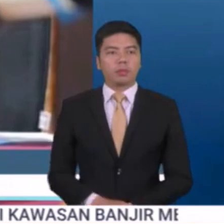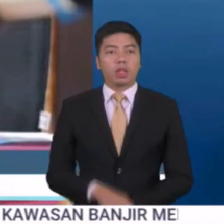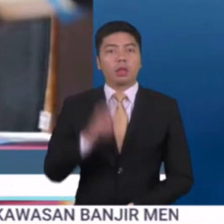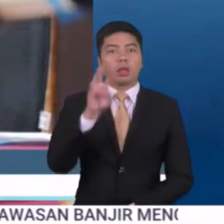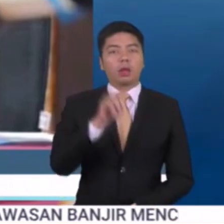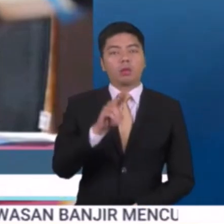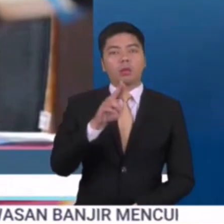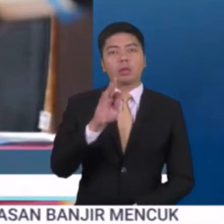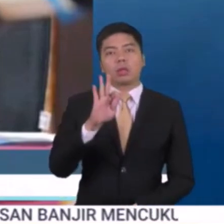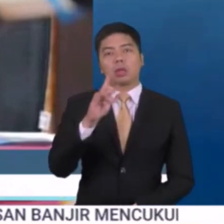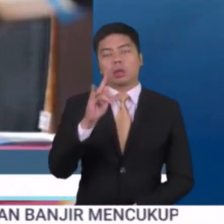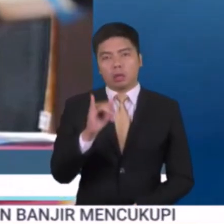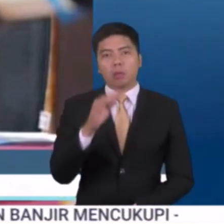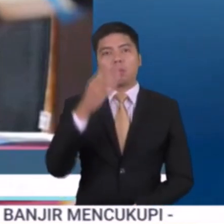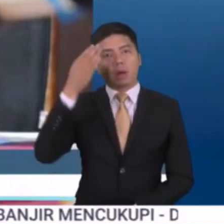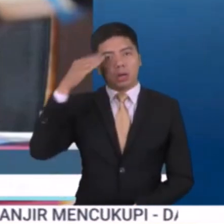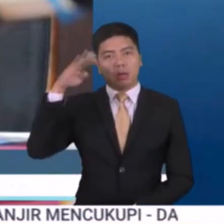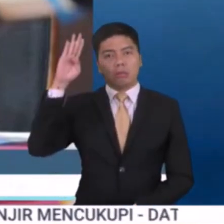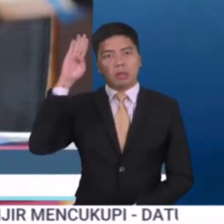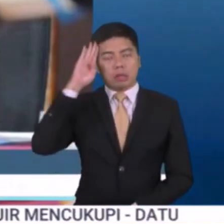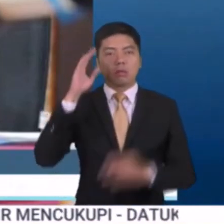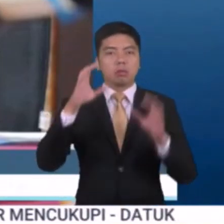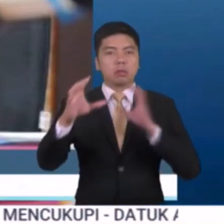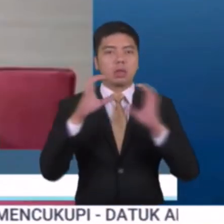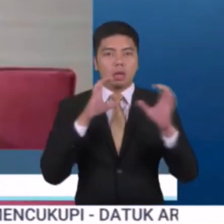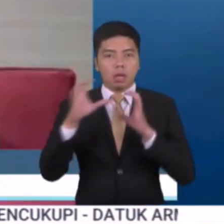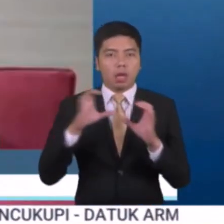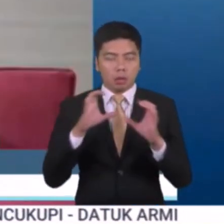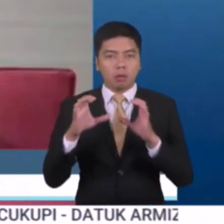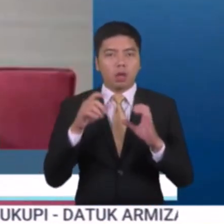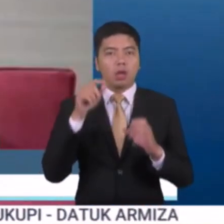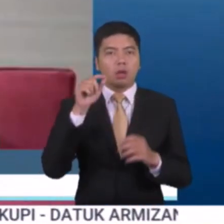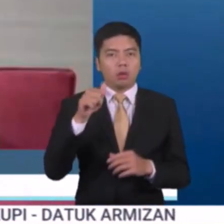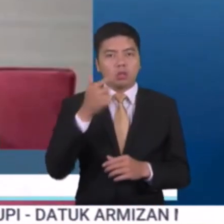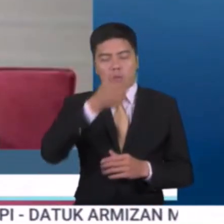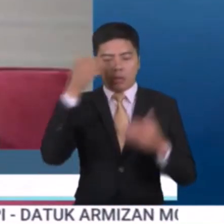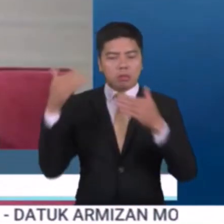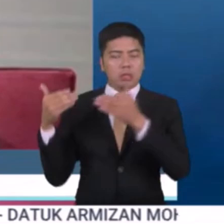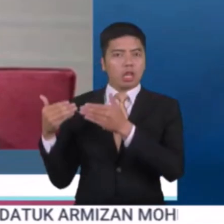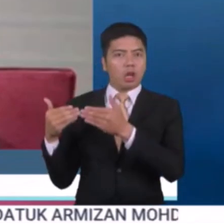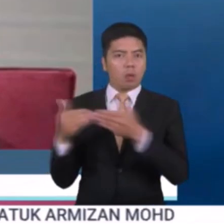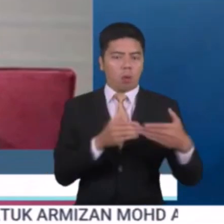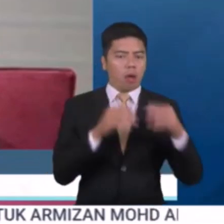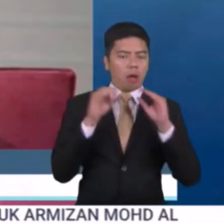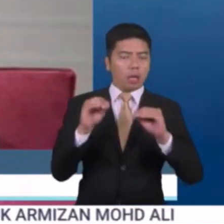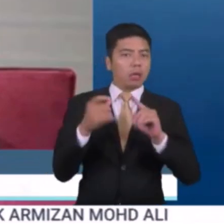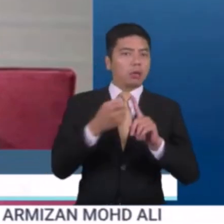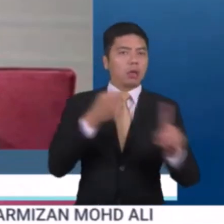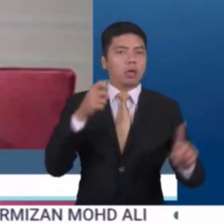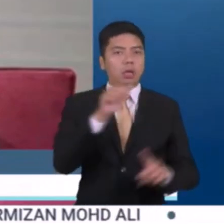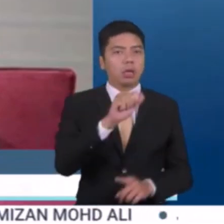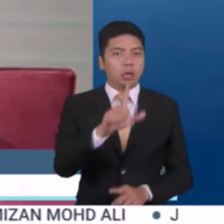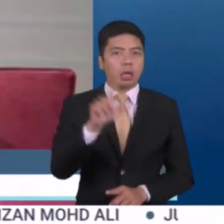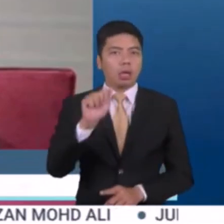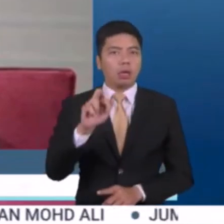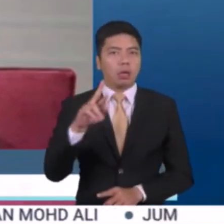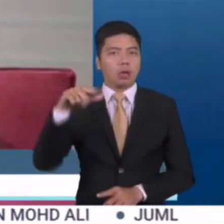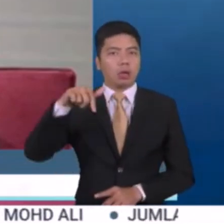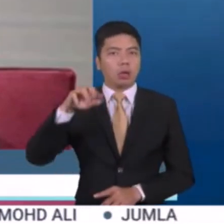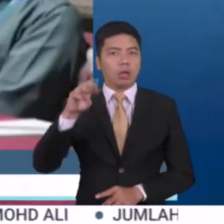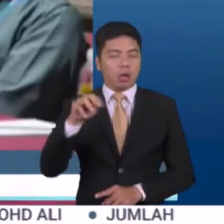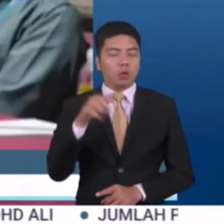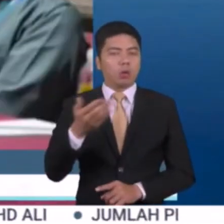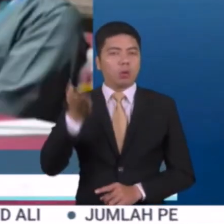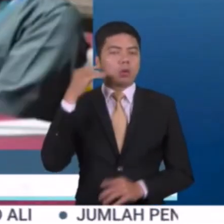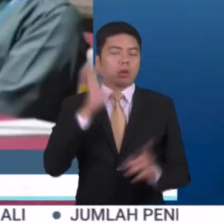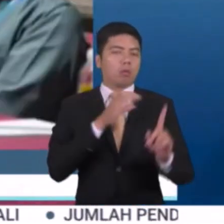Mufti Perlis Datuk Dr. Muhammad Asri Zainul Abidin berkata, juga adalah kesinambungan daripada ajaran Al-Arkam yang telah difatwa